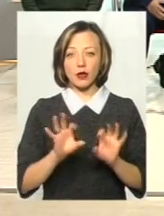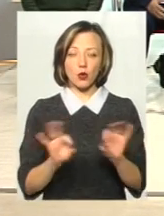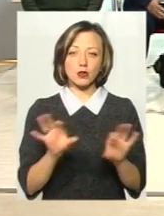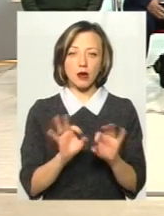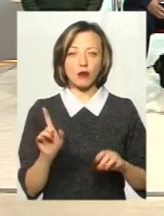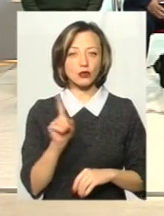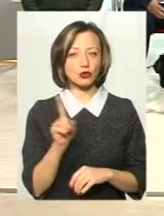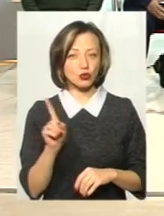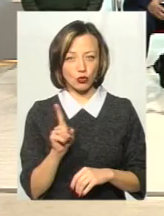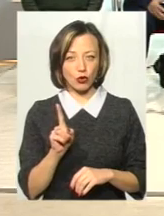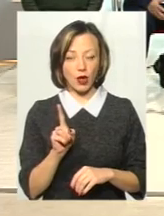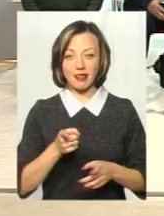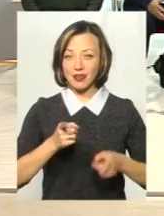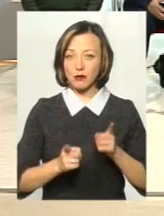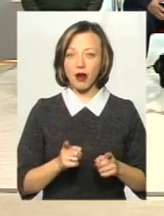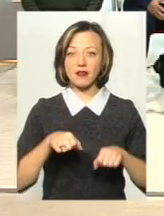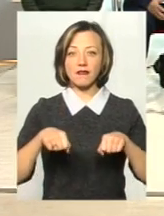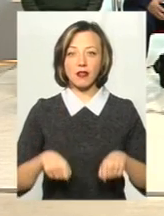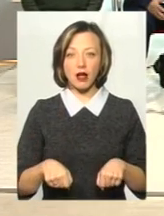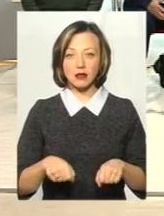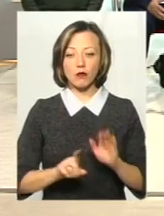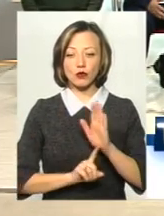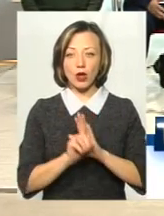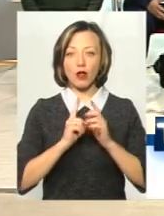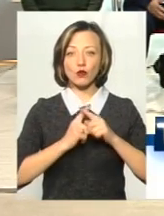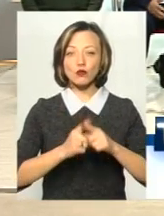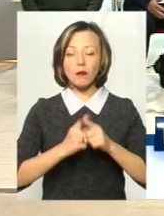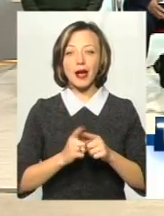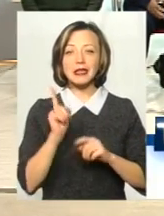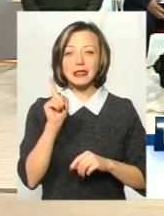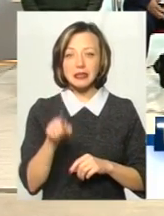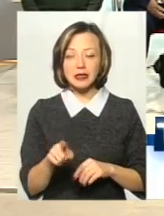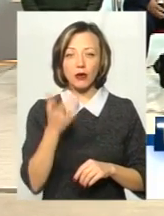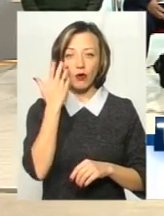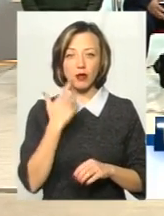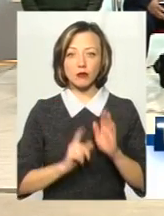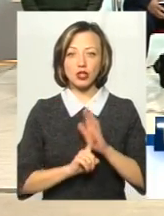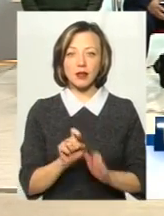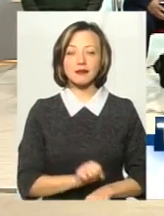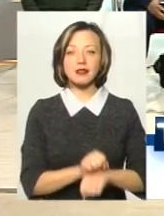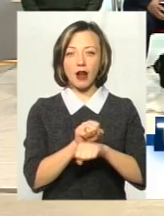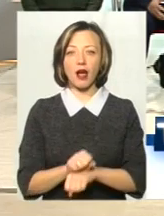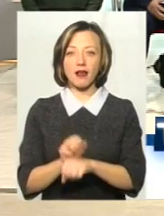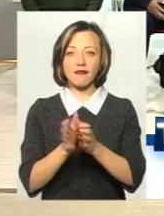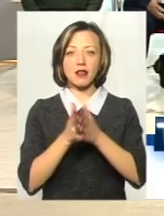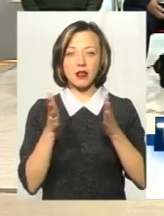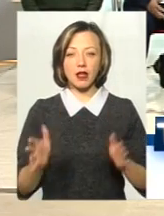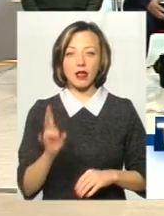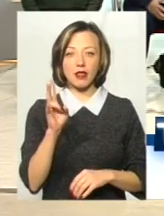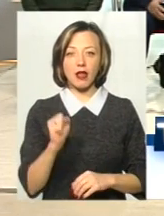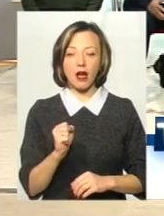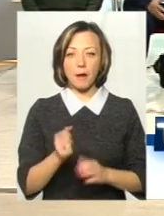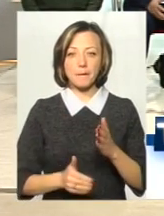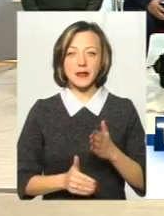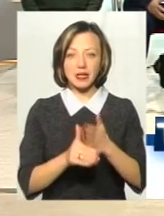що насправді влада почала йти на поступки тільки тоді, коли почалися страйки, великі страйки, коли на